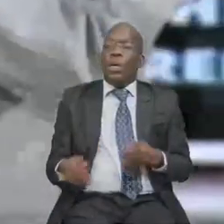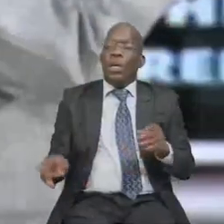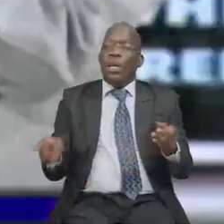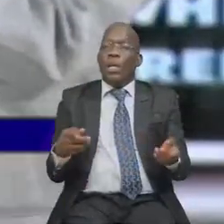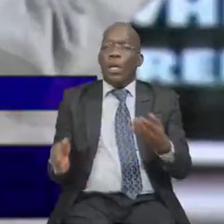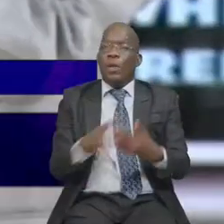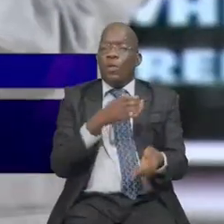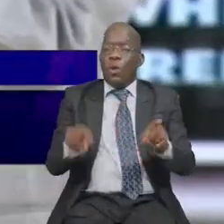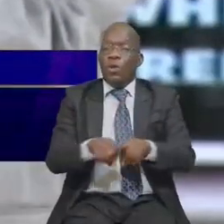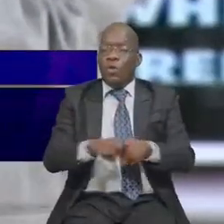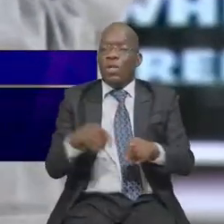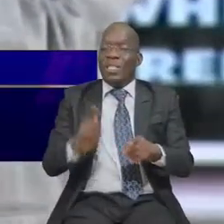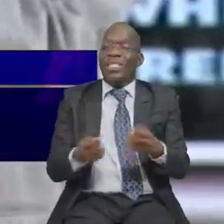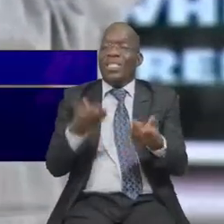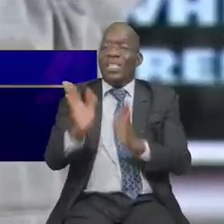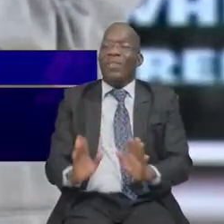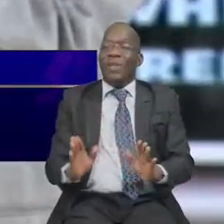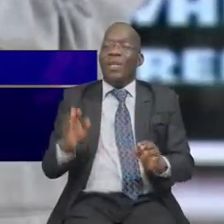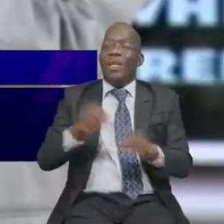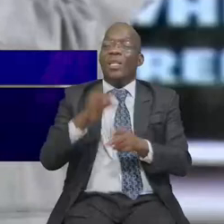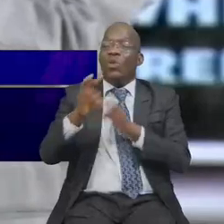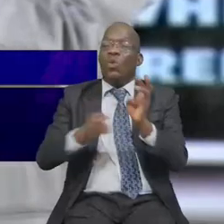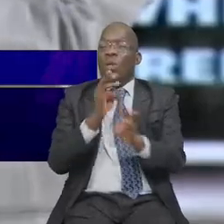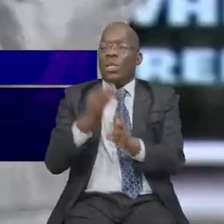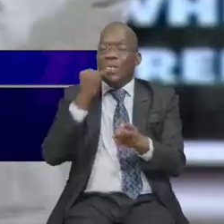aboli. Ne maintiens personne comme esclave.